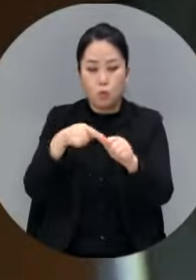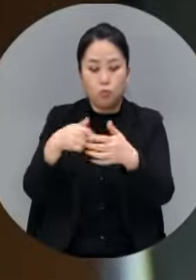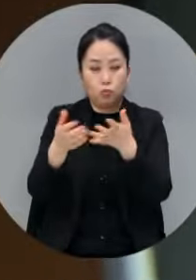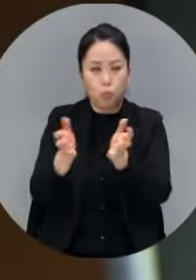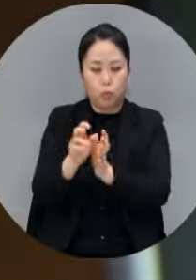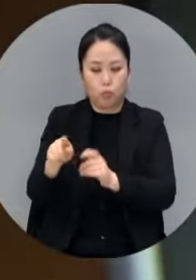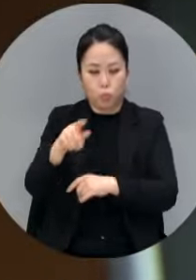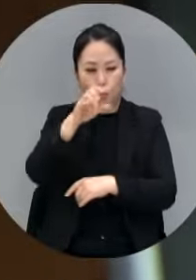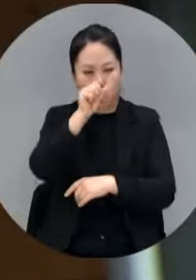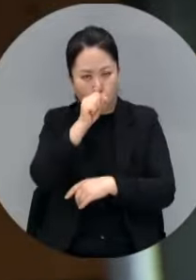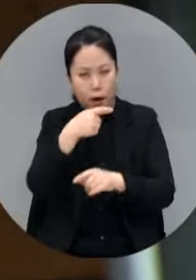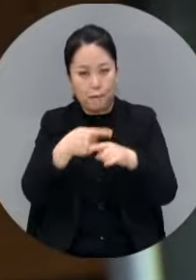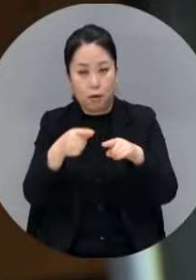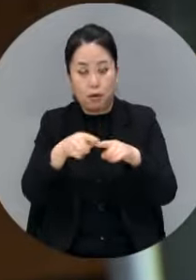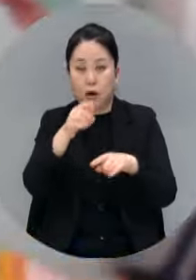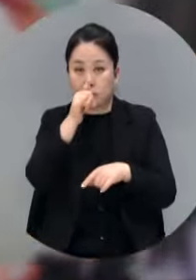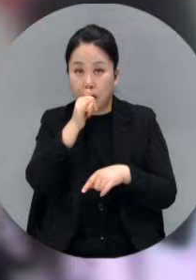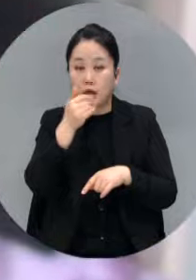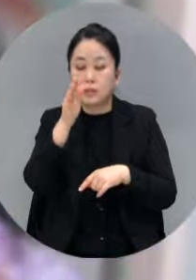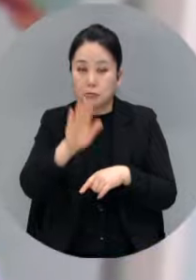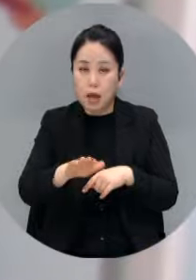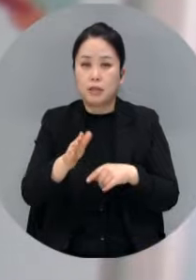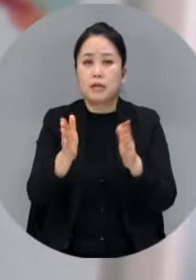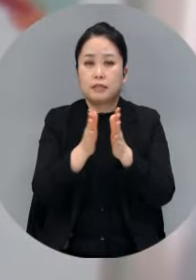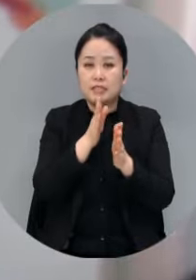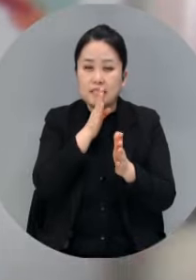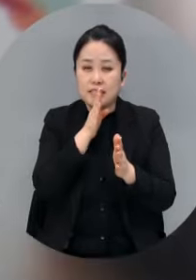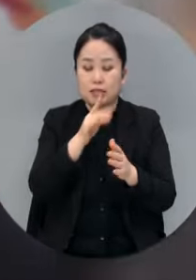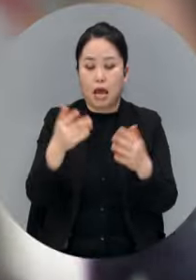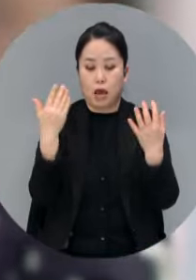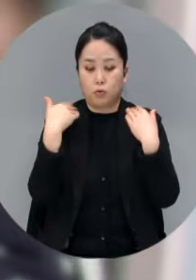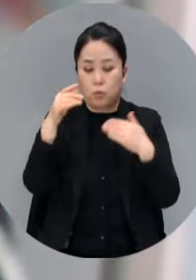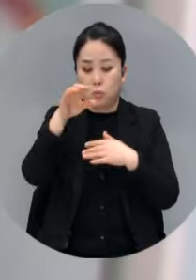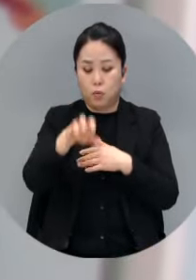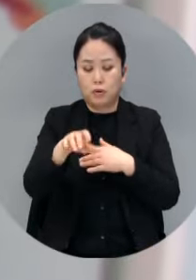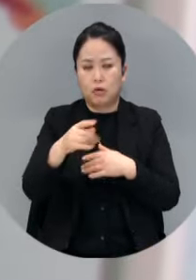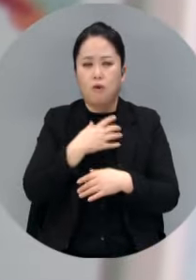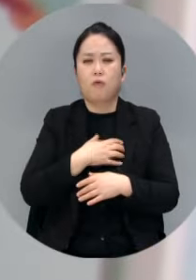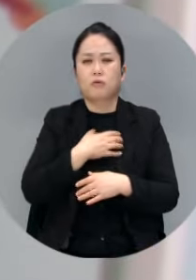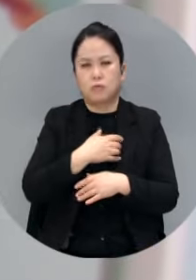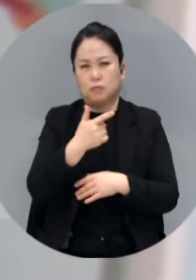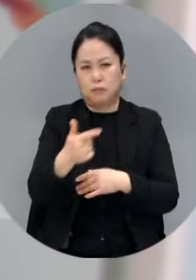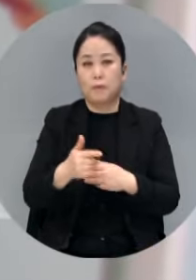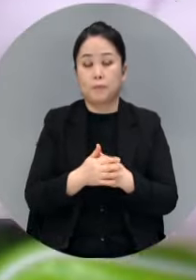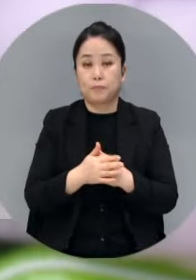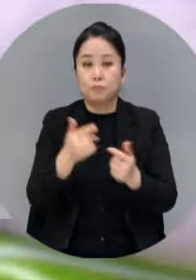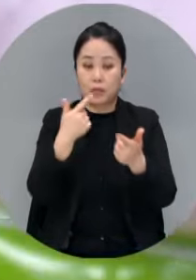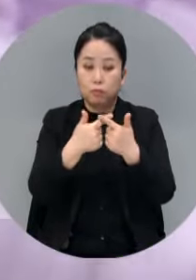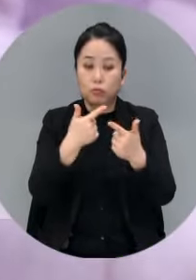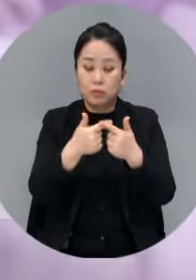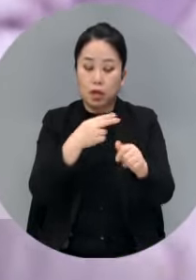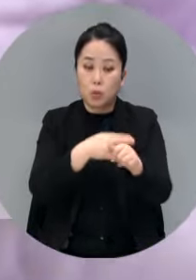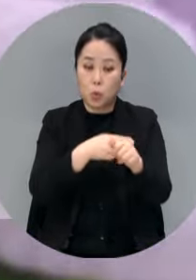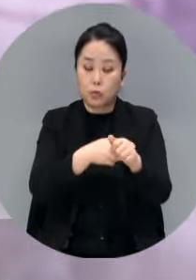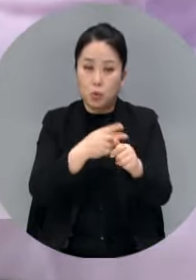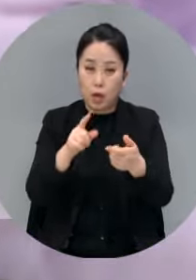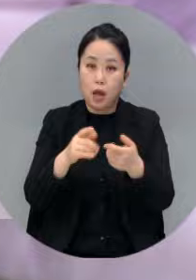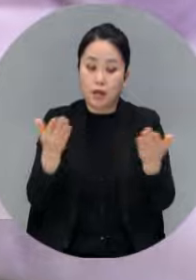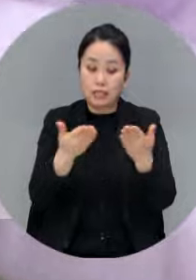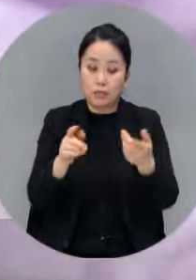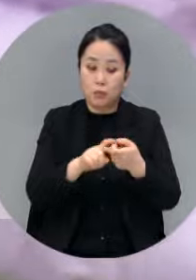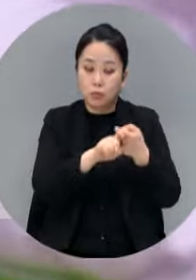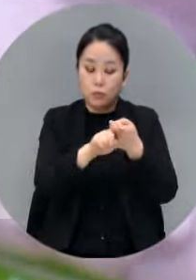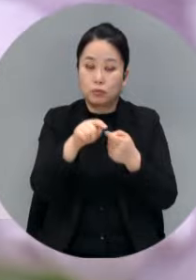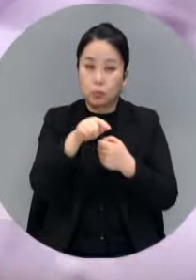상황. 하지만 실제 학교 현장의 우려는 가시지 않고 있습니다. 부산 교사노조가 최근